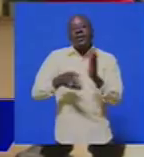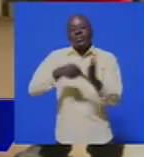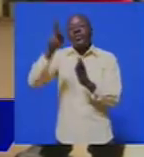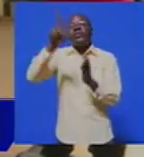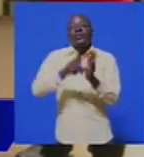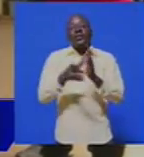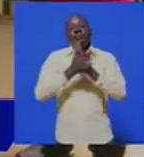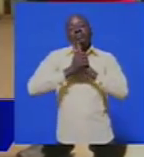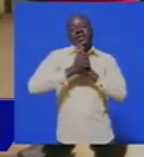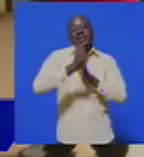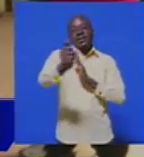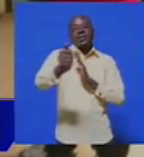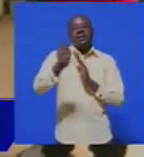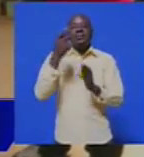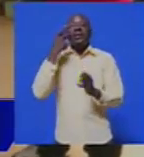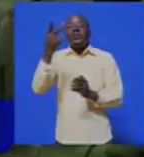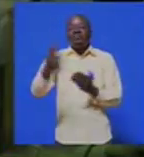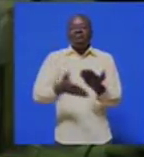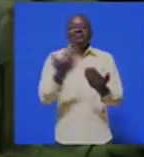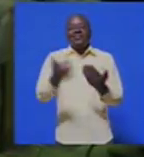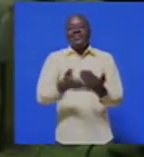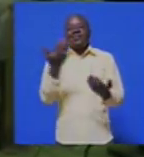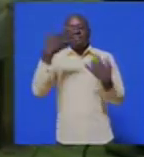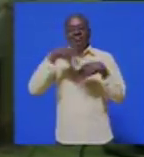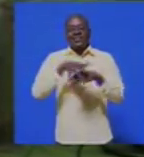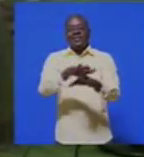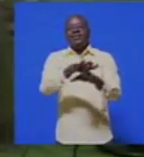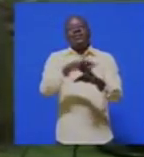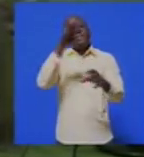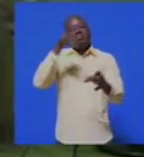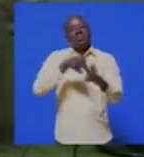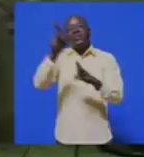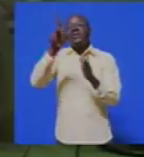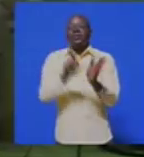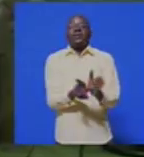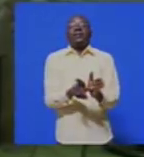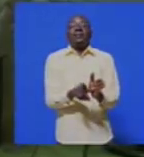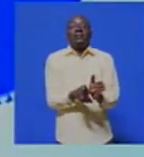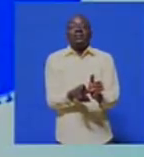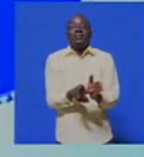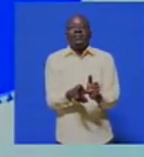qualité en vue de faciliter leur insertion professionnelle.